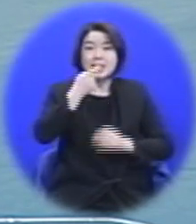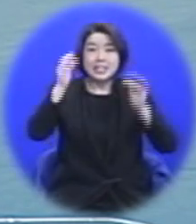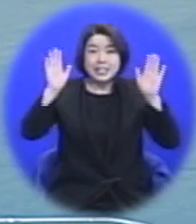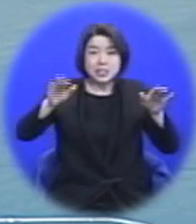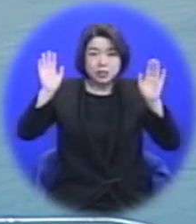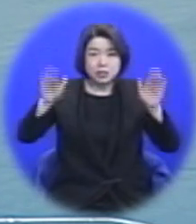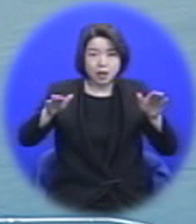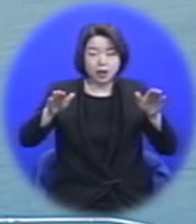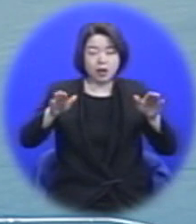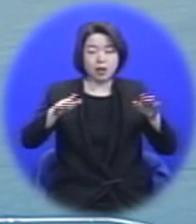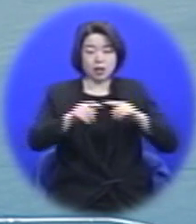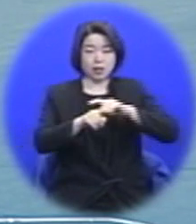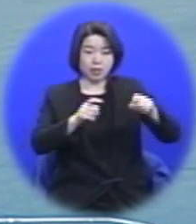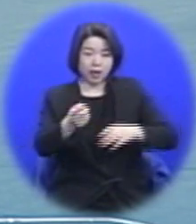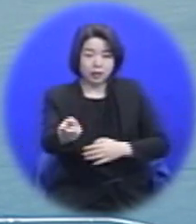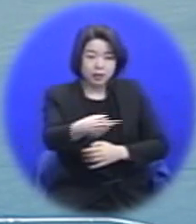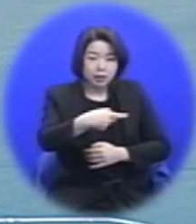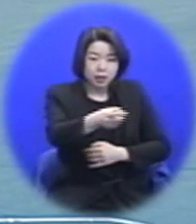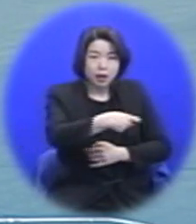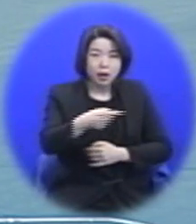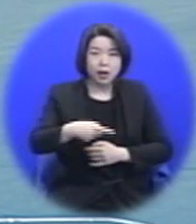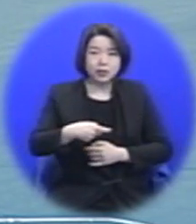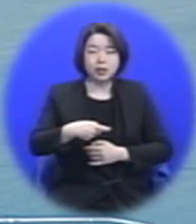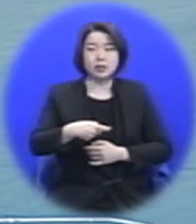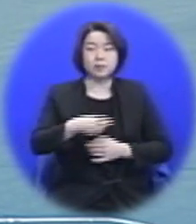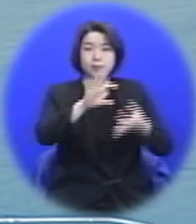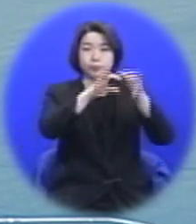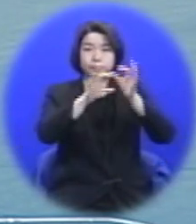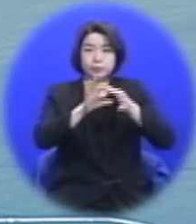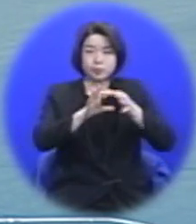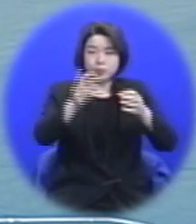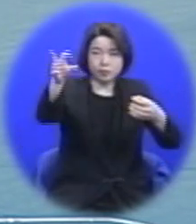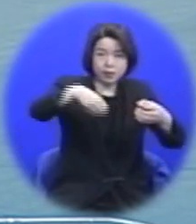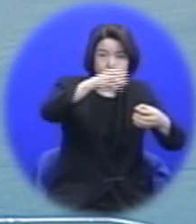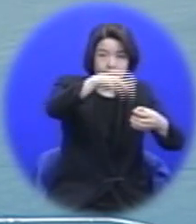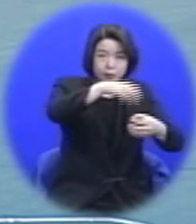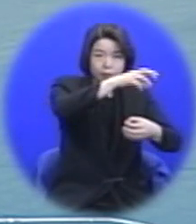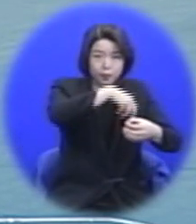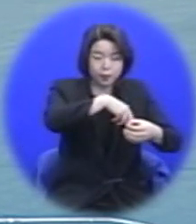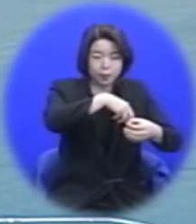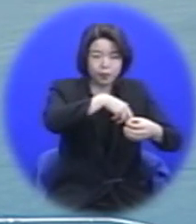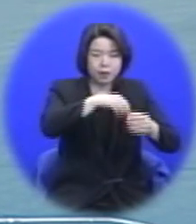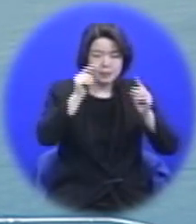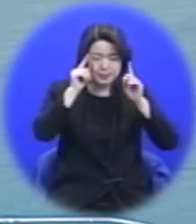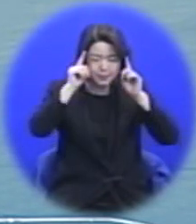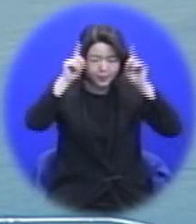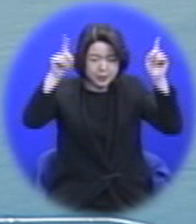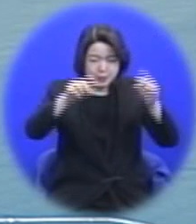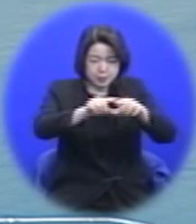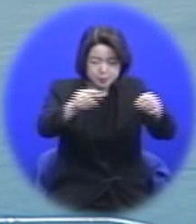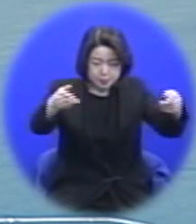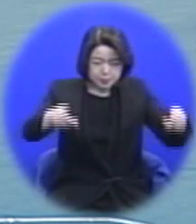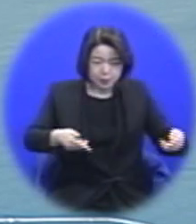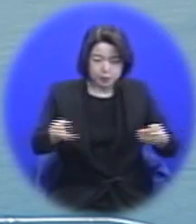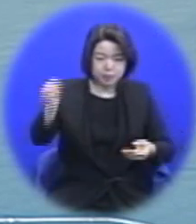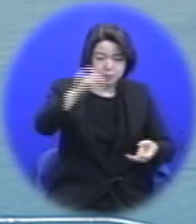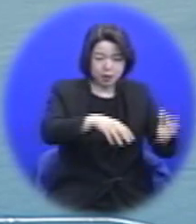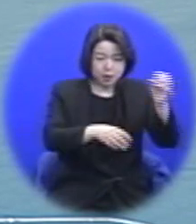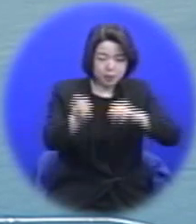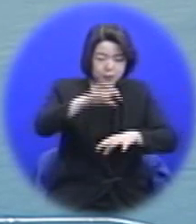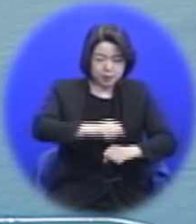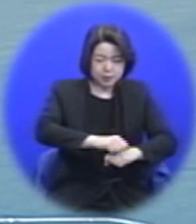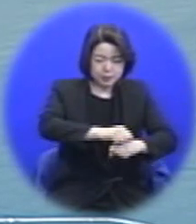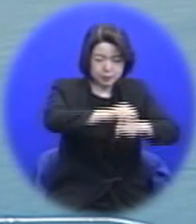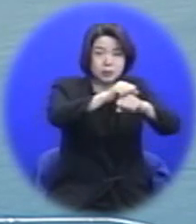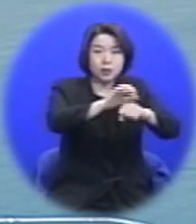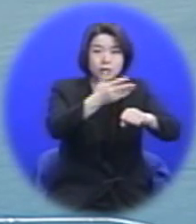때는 포도들이 다 추수가 되어서 진노의 포도주 틀에 다 저장이 되고 그리고